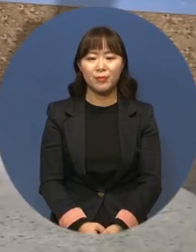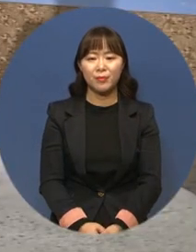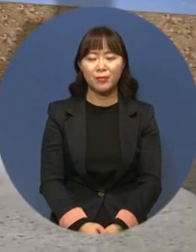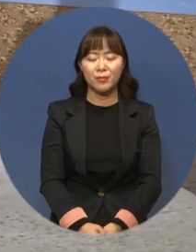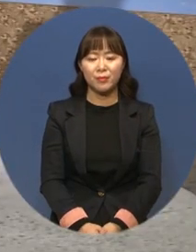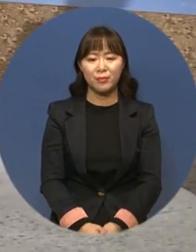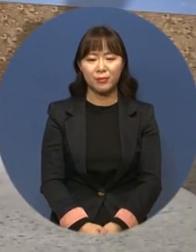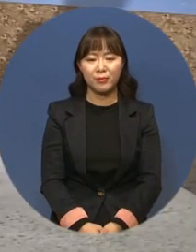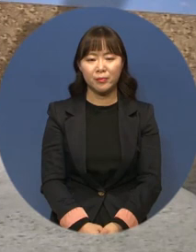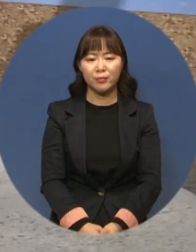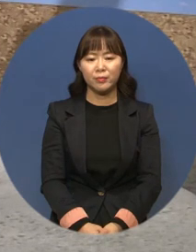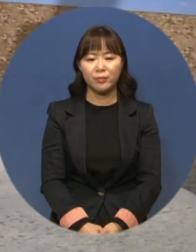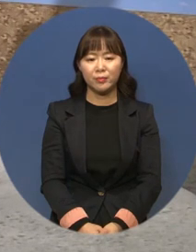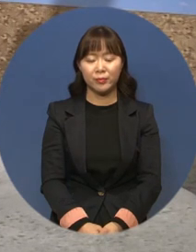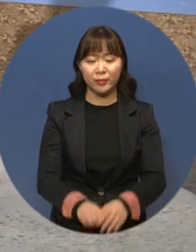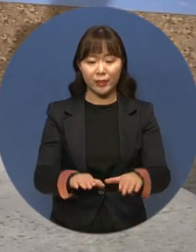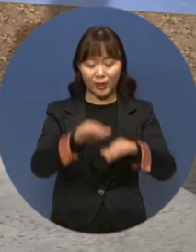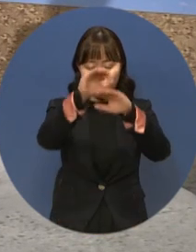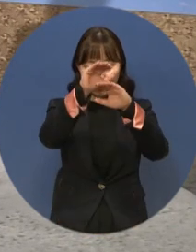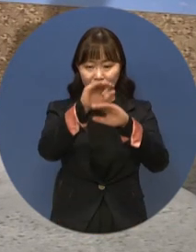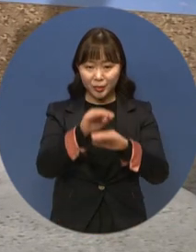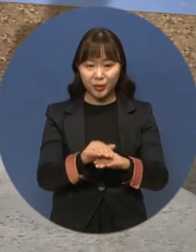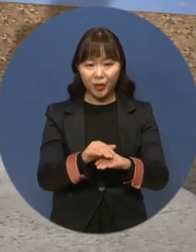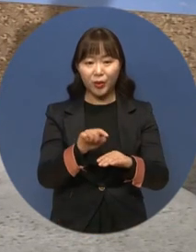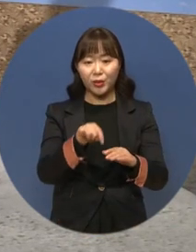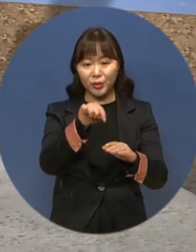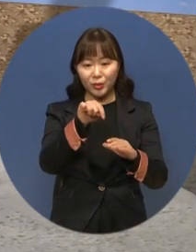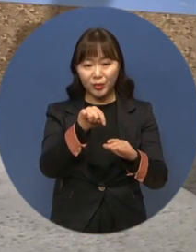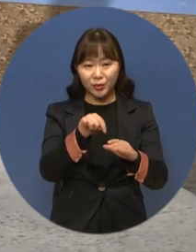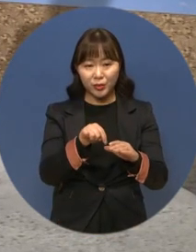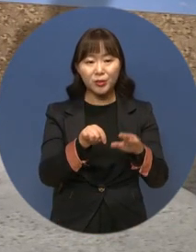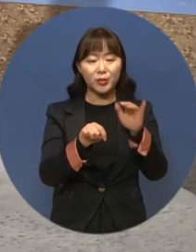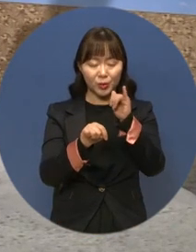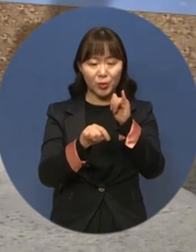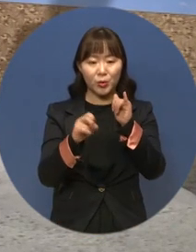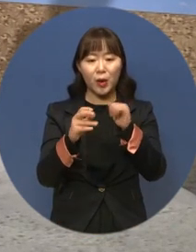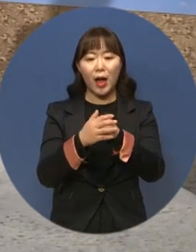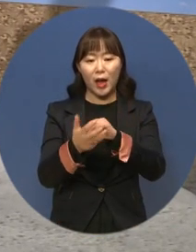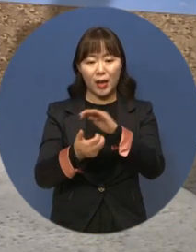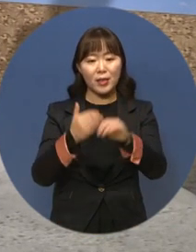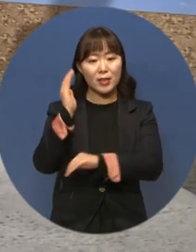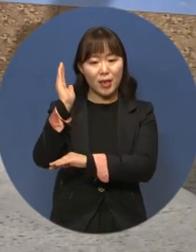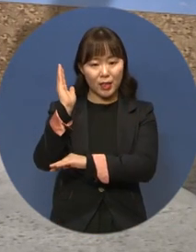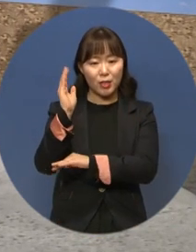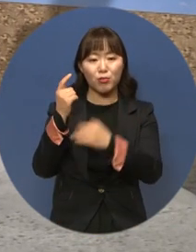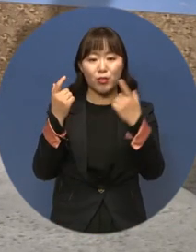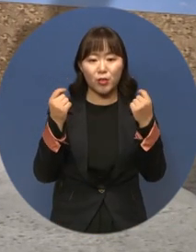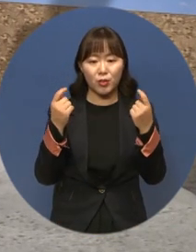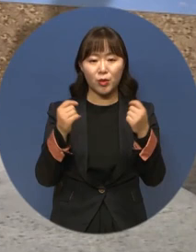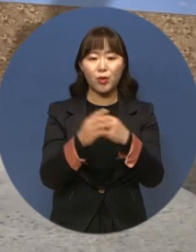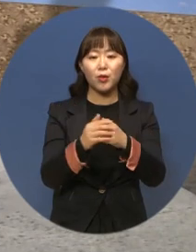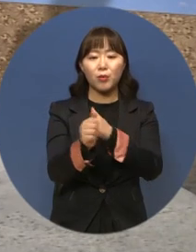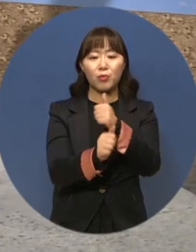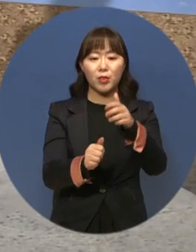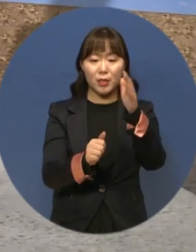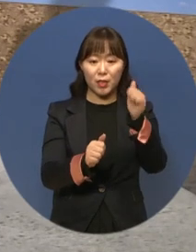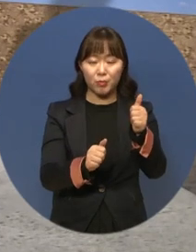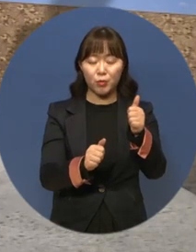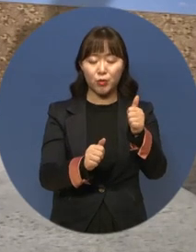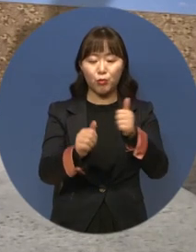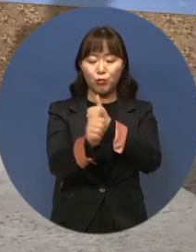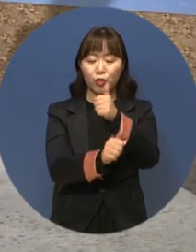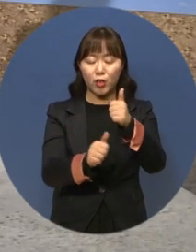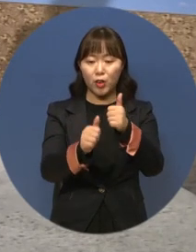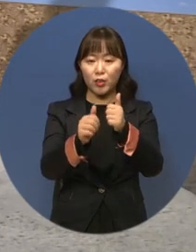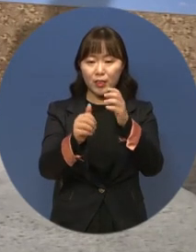네. 이제 말씀해주신 내용도 있고 또 앞서서 얘기해주신 것처럼 위원장님께서는 또